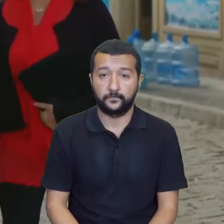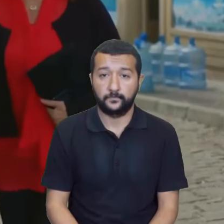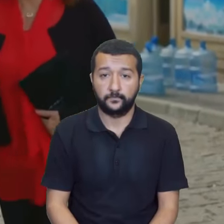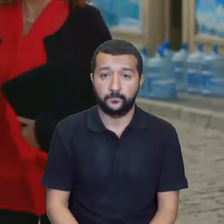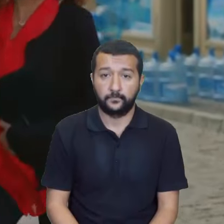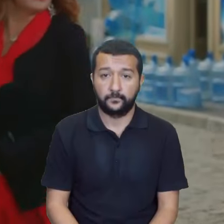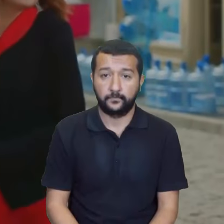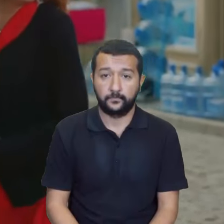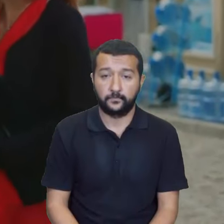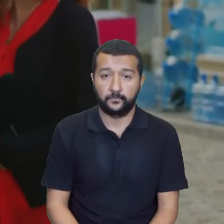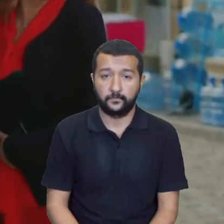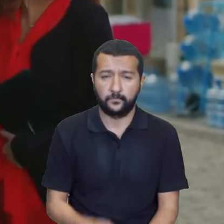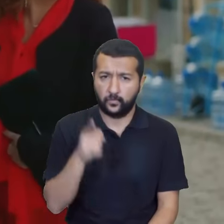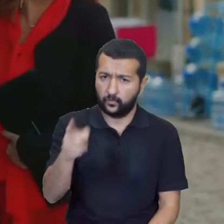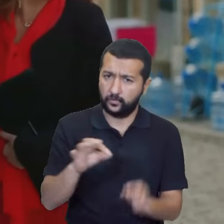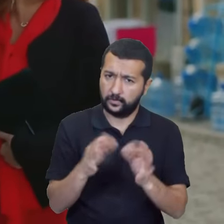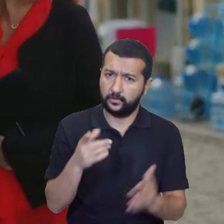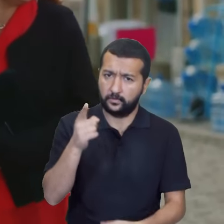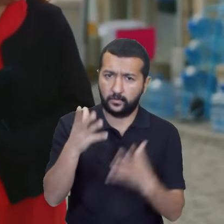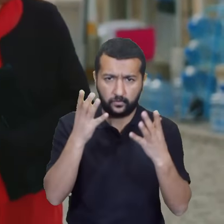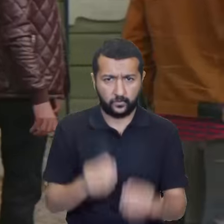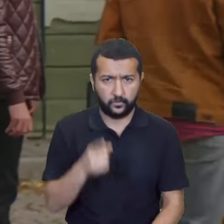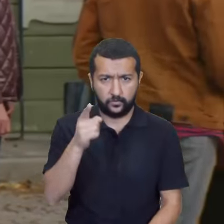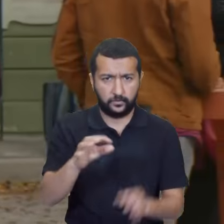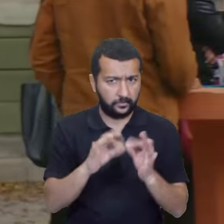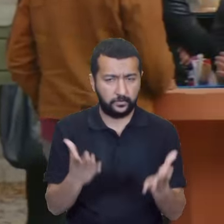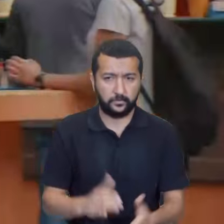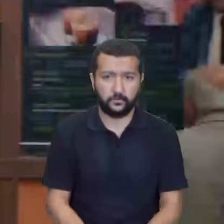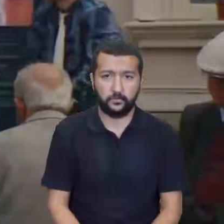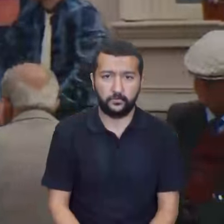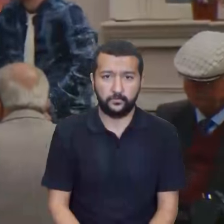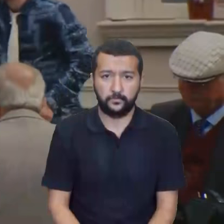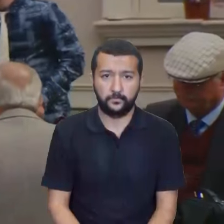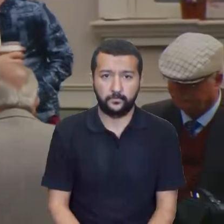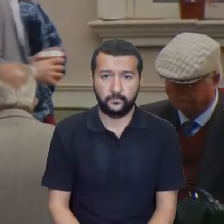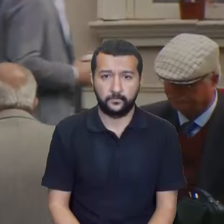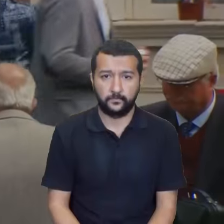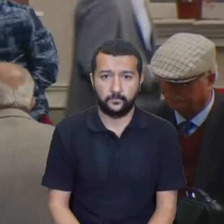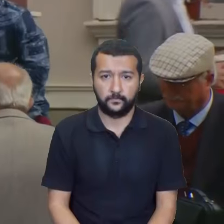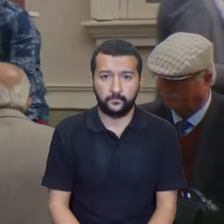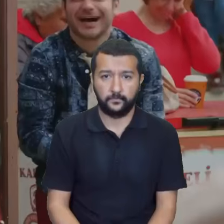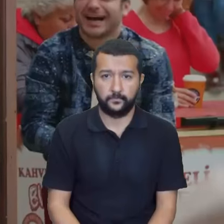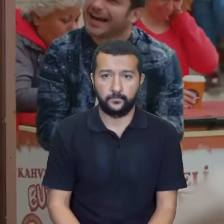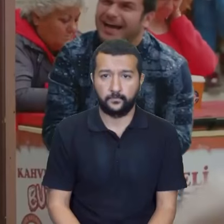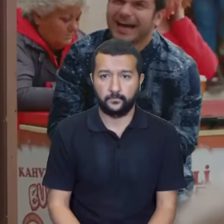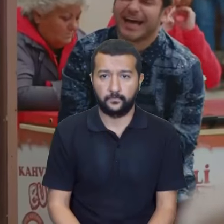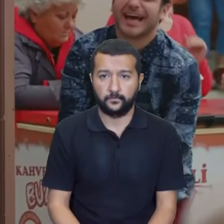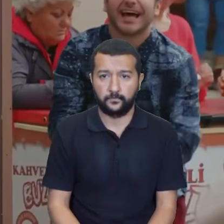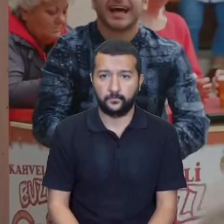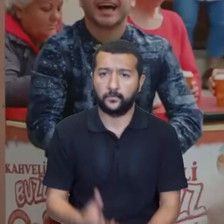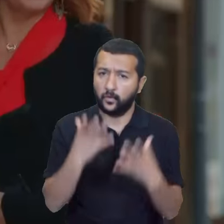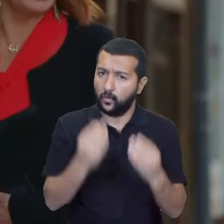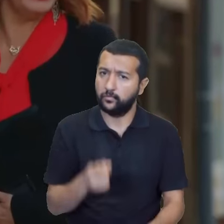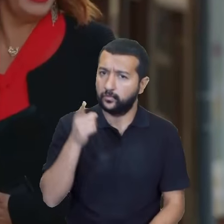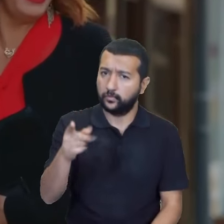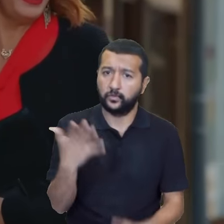çıktılar. O ne ya? Ne oluyor ya? Kahve ve büfenin önündeki kalabalık dikkatlerini çekti. Oğlum